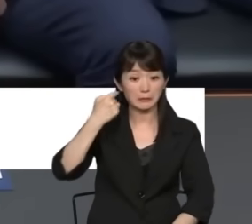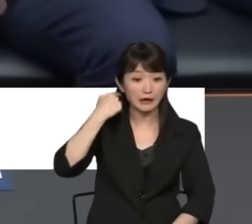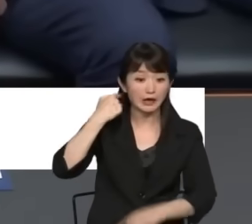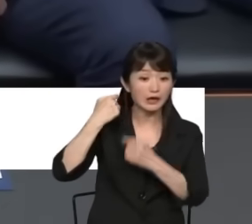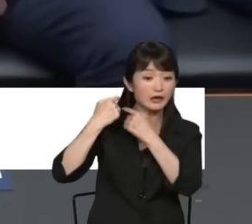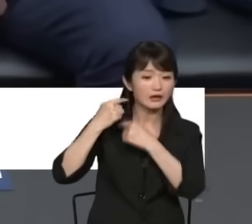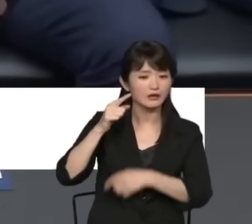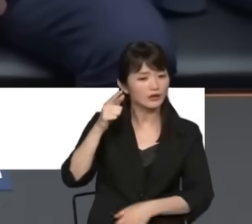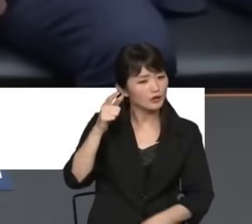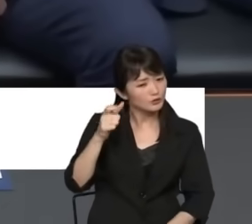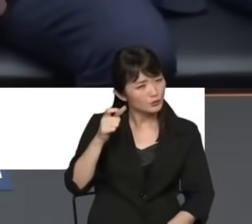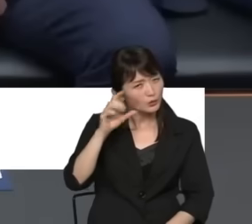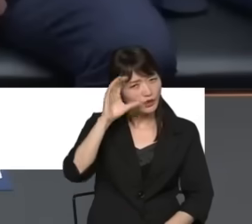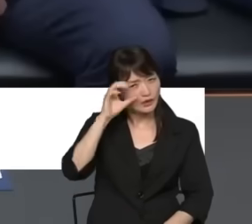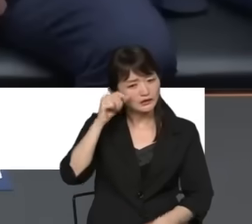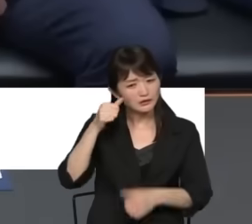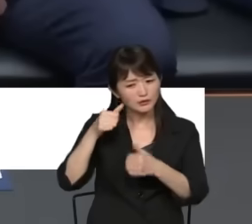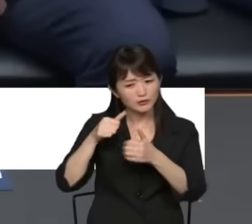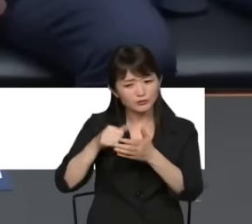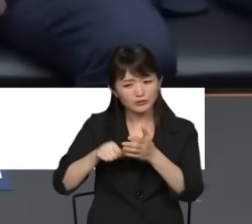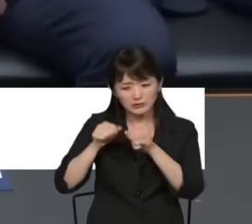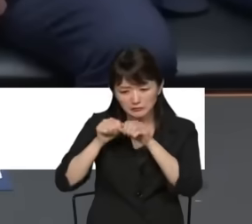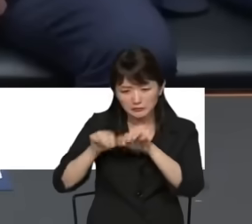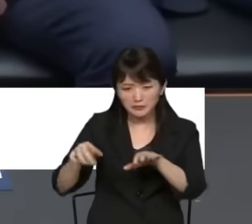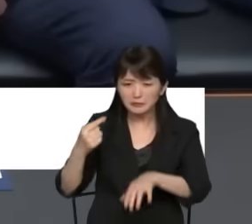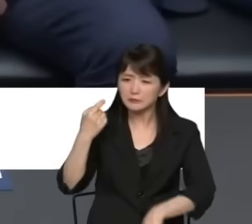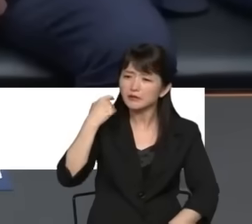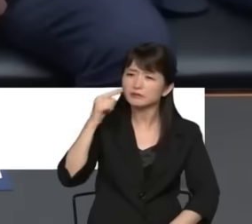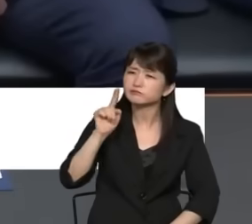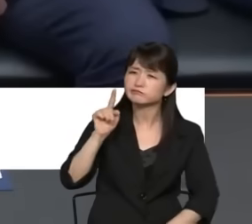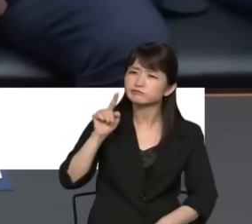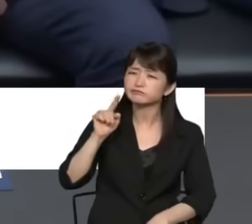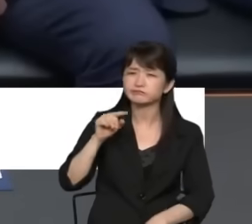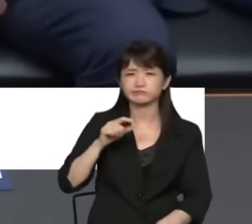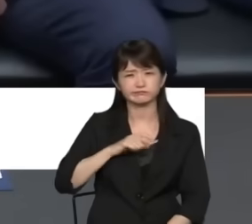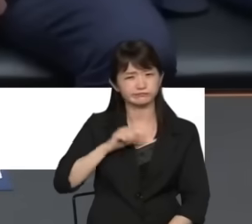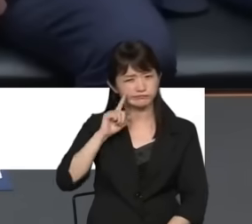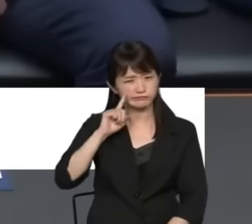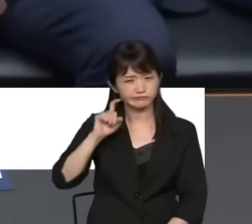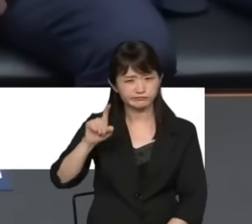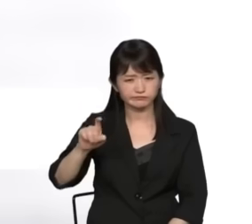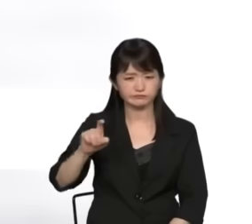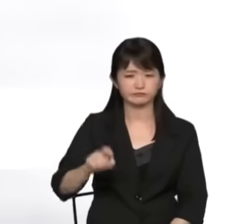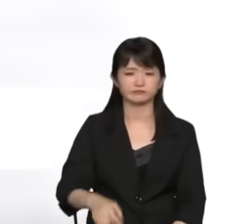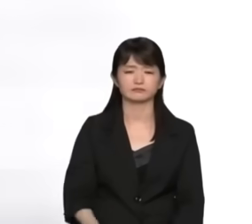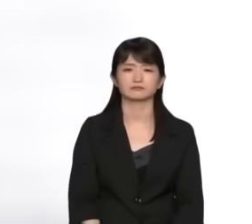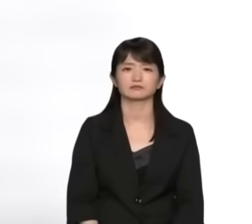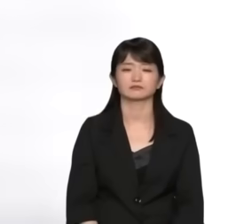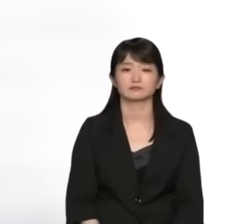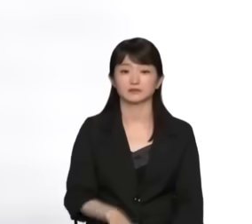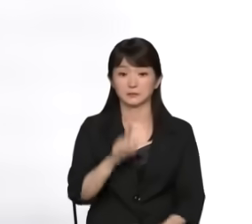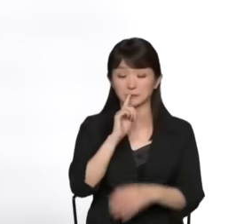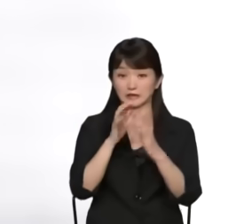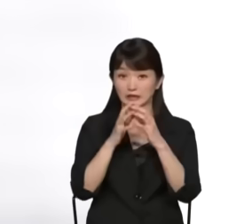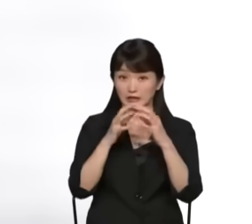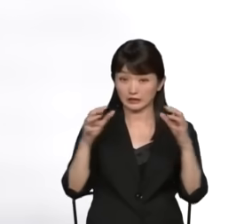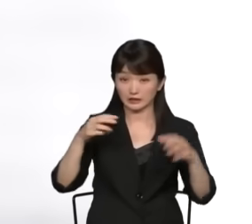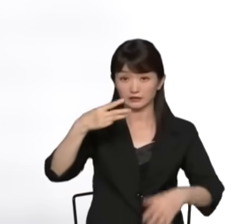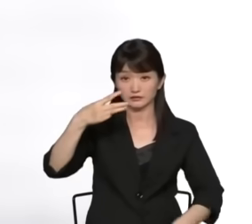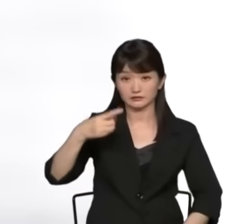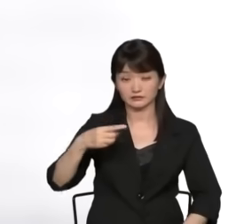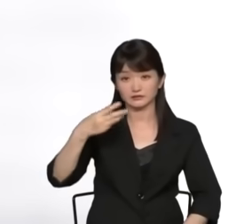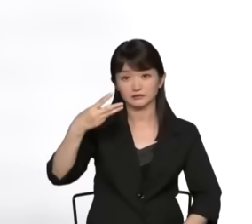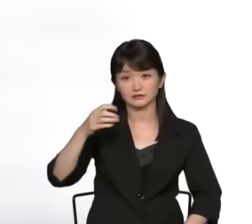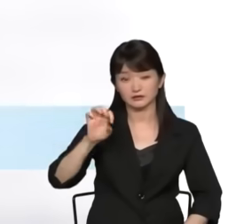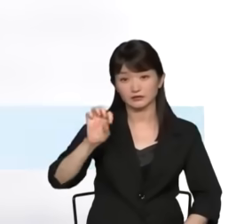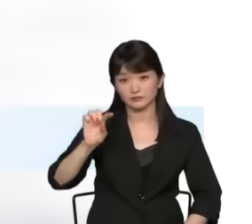there's some question about whether or not it's a bullet or shrapnel that you know that hit his ear. 논란이 계속되자 트럼프 전